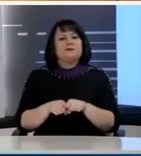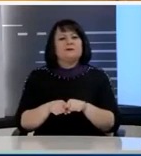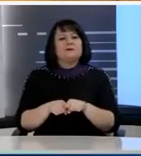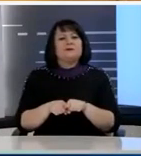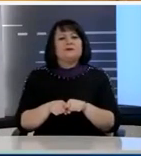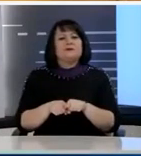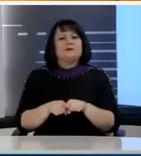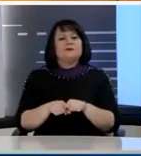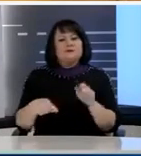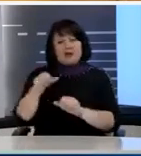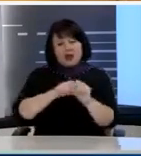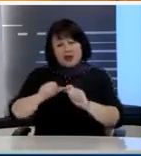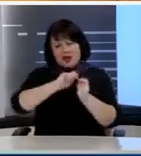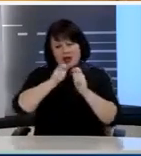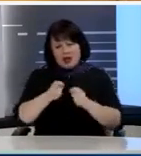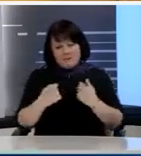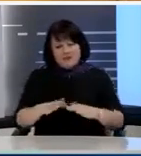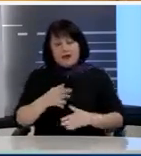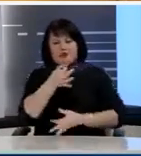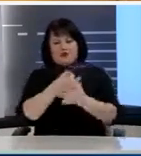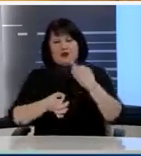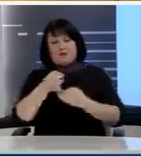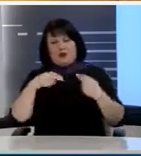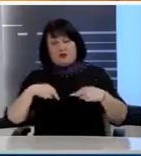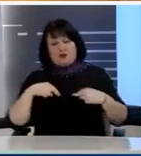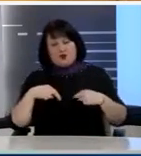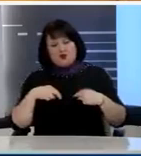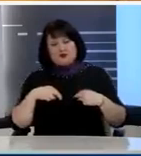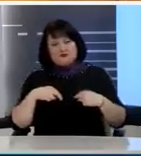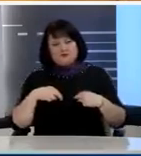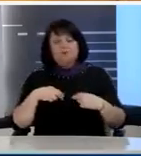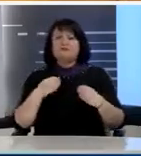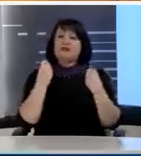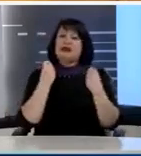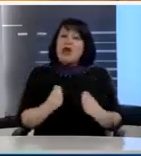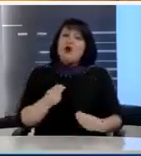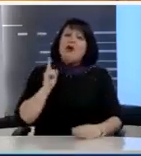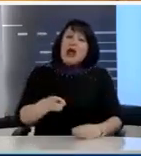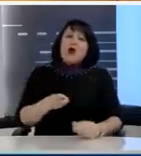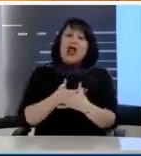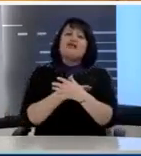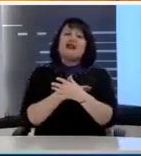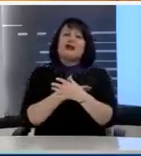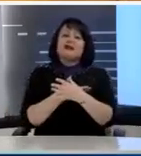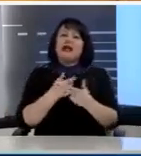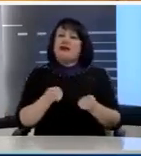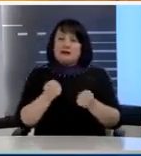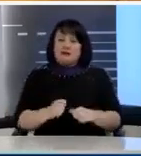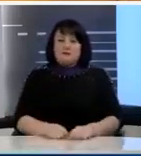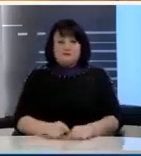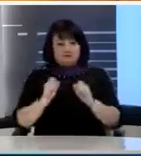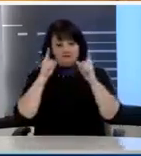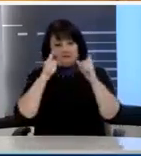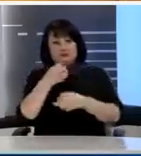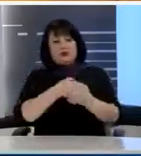μετά από όλες αυτές τις αλλαγές, μου εξήγησε ότι έκανα ένα καλό και ένα κακό στην Αλβανία. Έκπληκτος